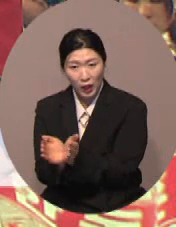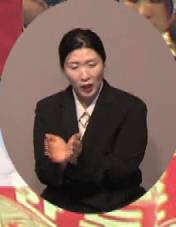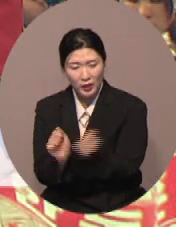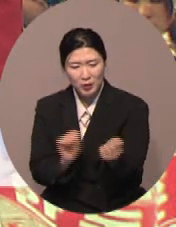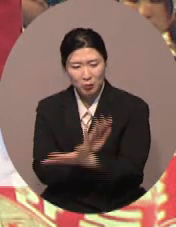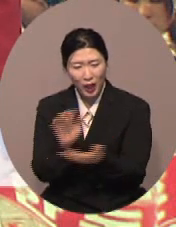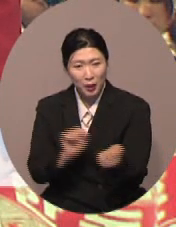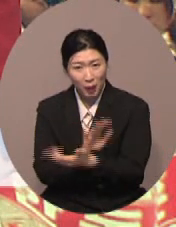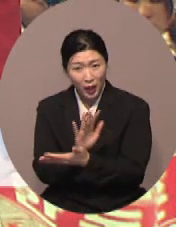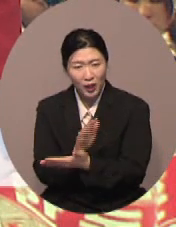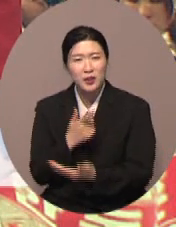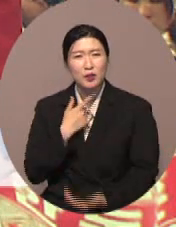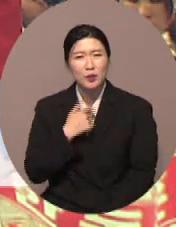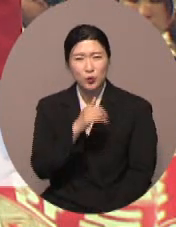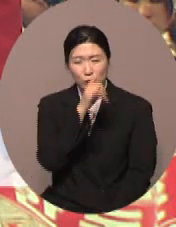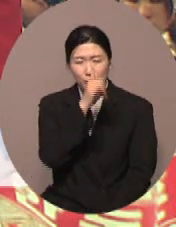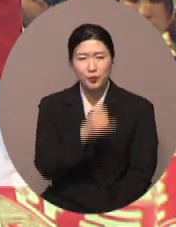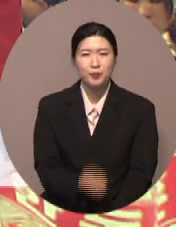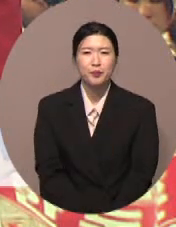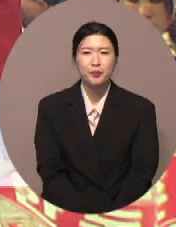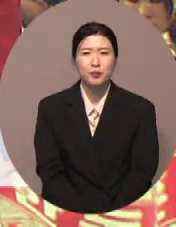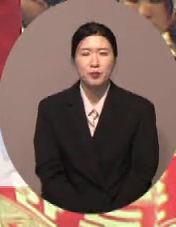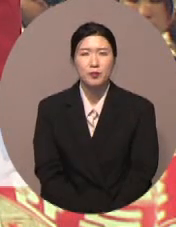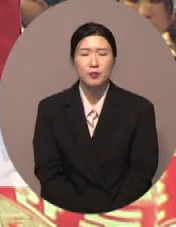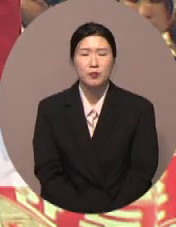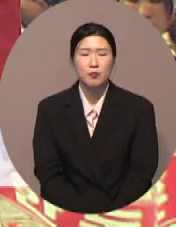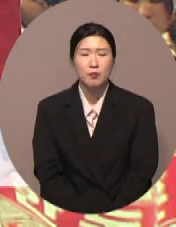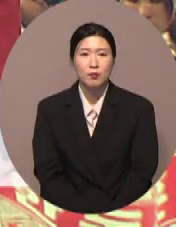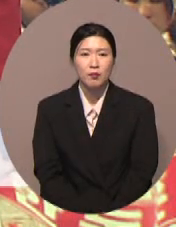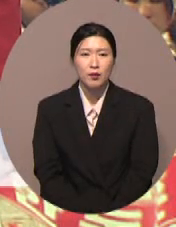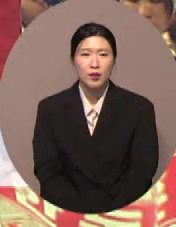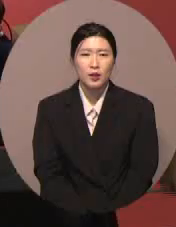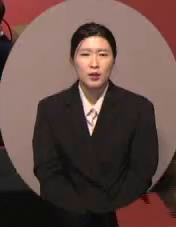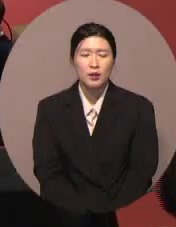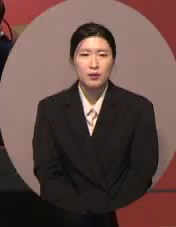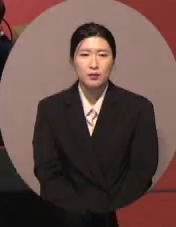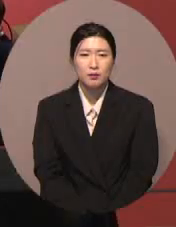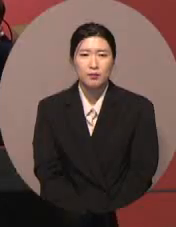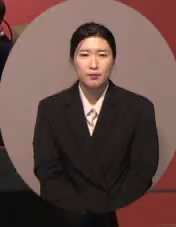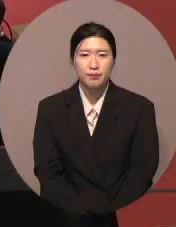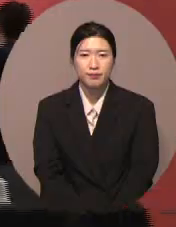사이에서는 몸싸움까지 있었습니다. 김광현 기자입니다.